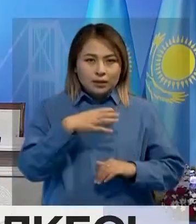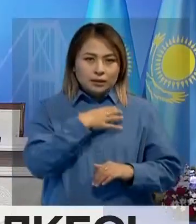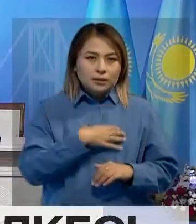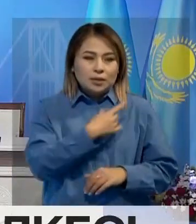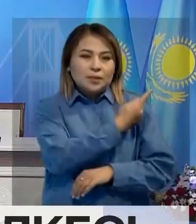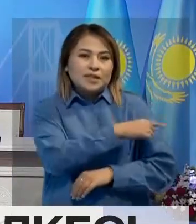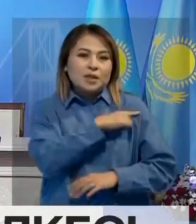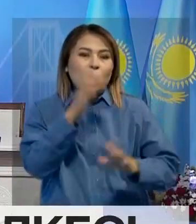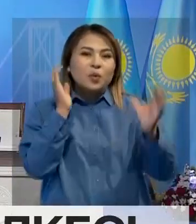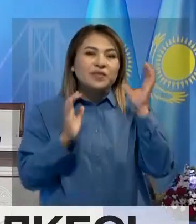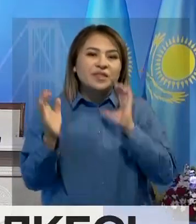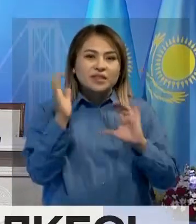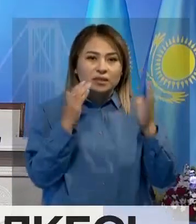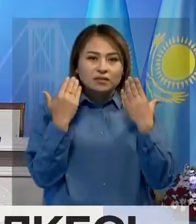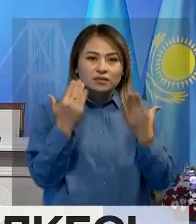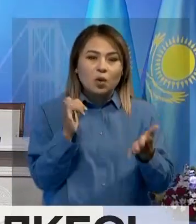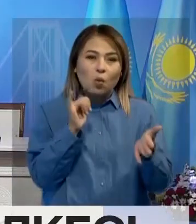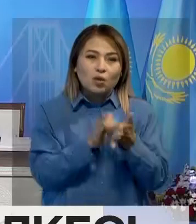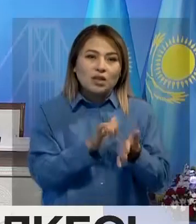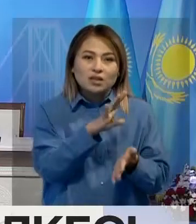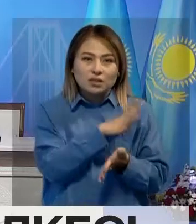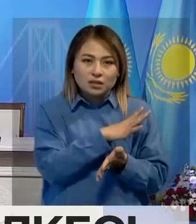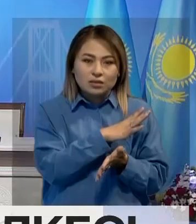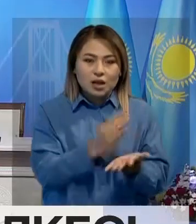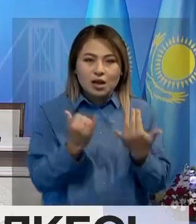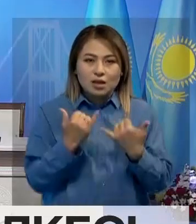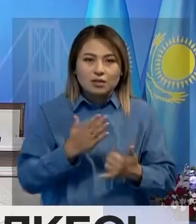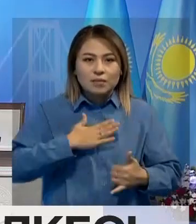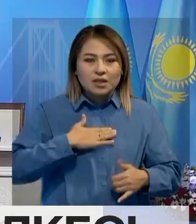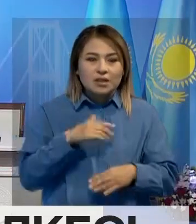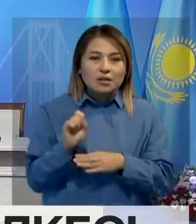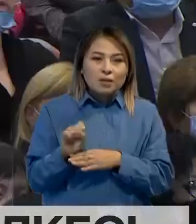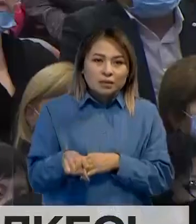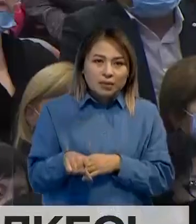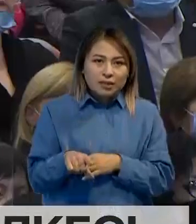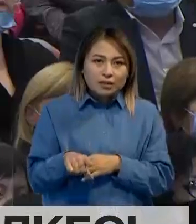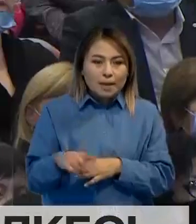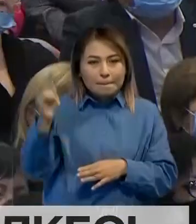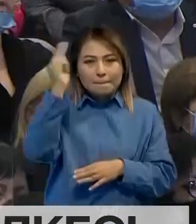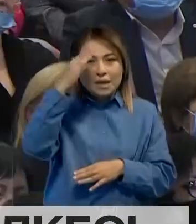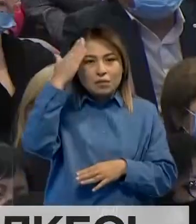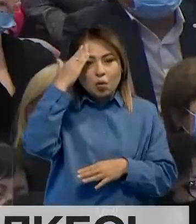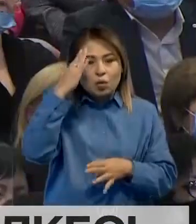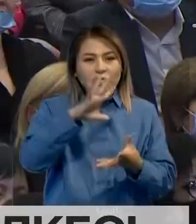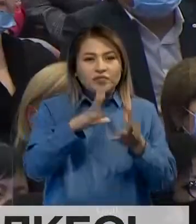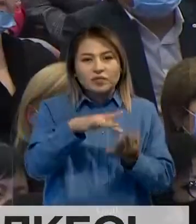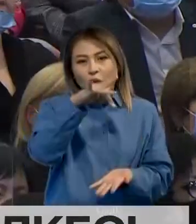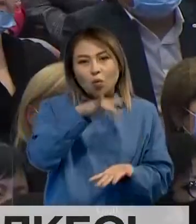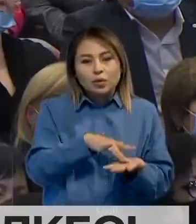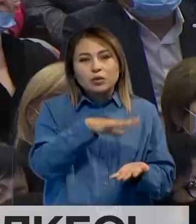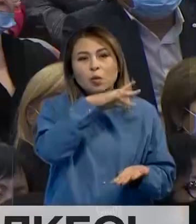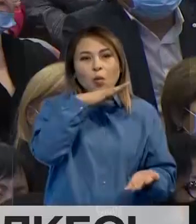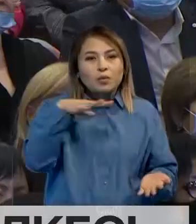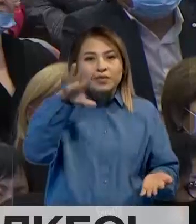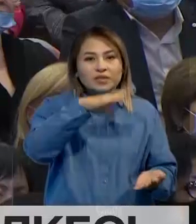медицина университеттерінің бірі орналасқан. Қазір менің тапсырмаммен білім ордасы жанынан көп